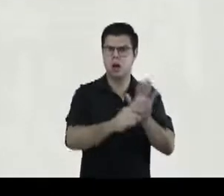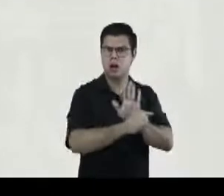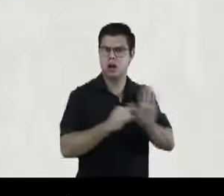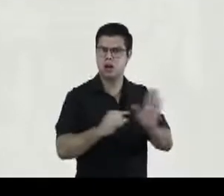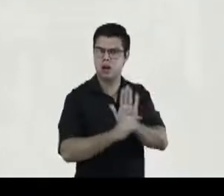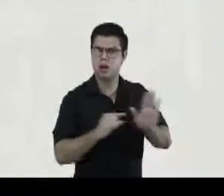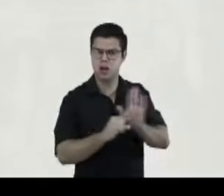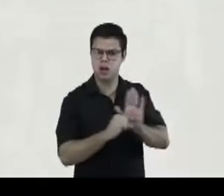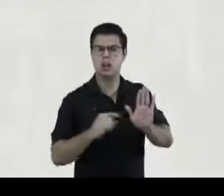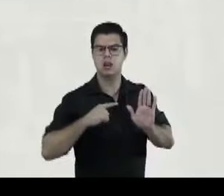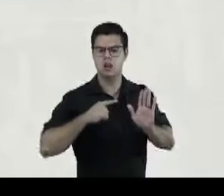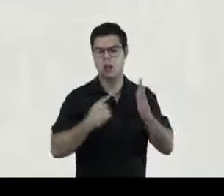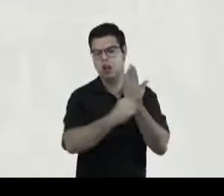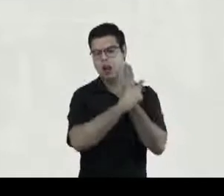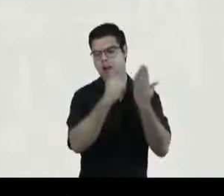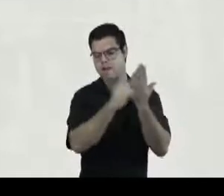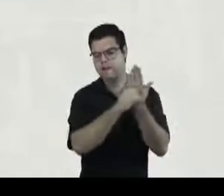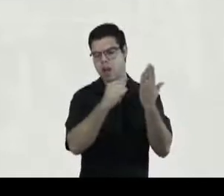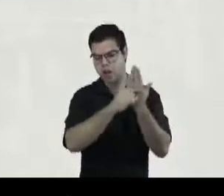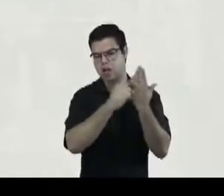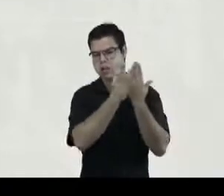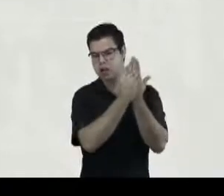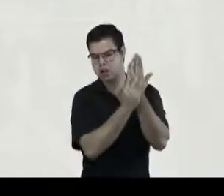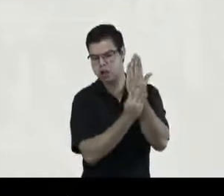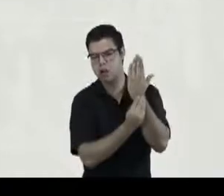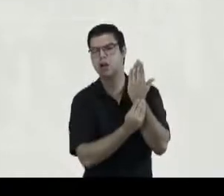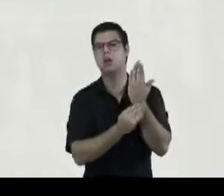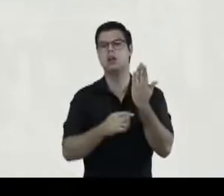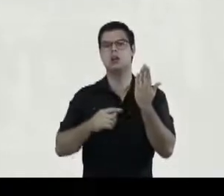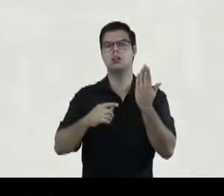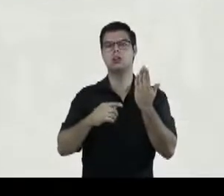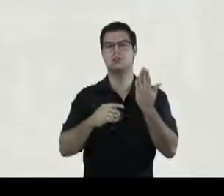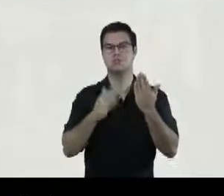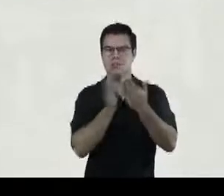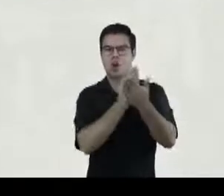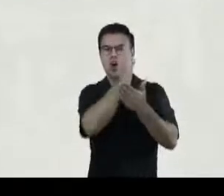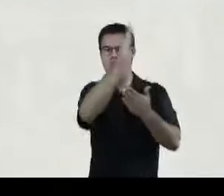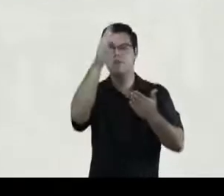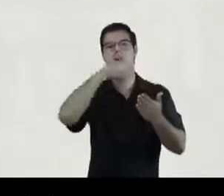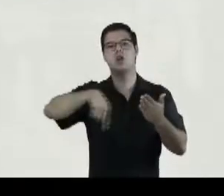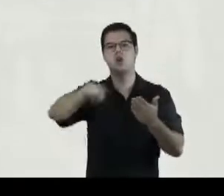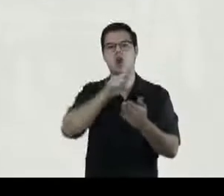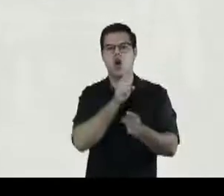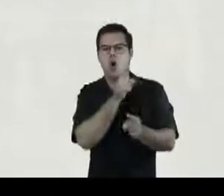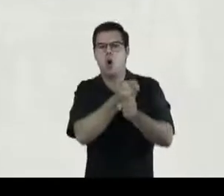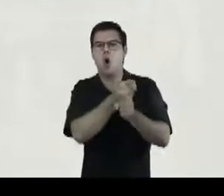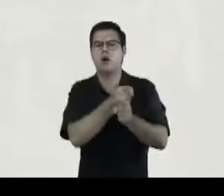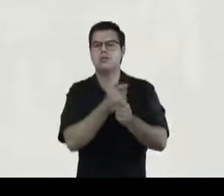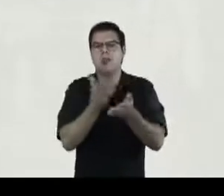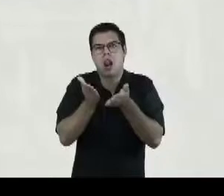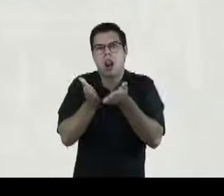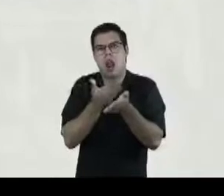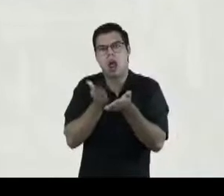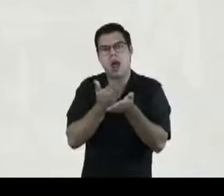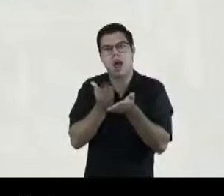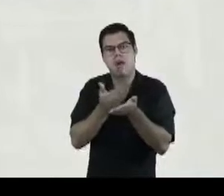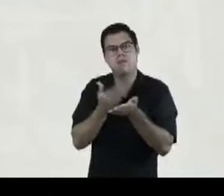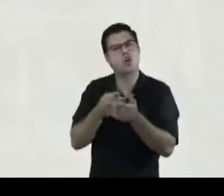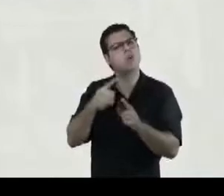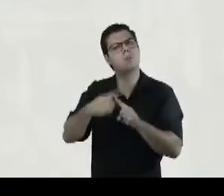bibliographies dans lesquelles on va trouver mention de ces livres, puisqu'il y a pas mal de bibliographies qui ont été publiées